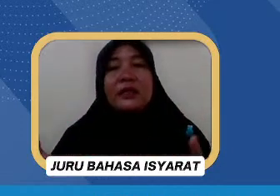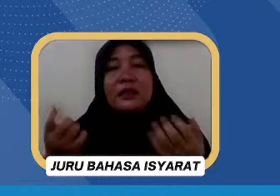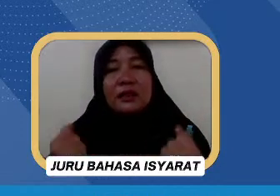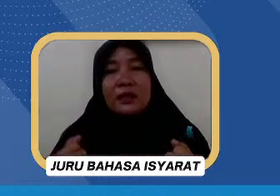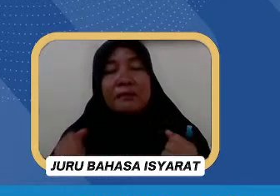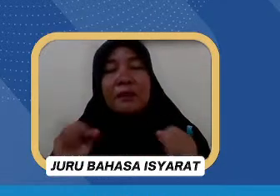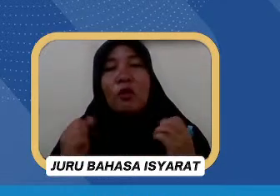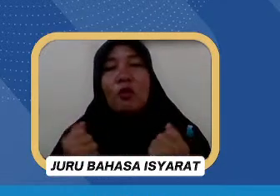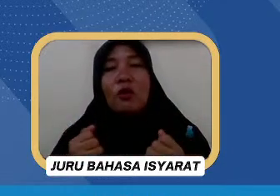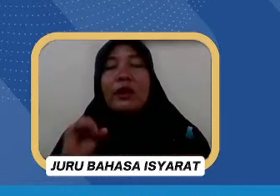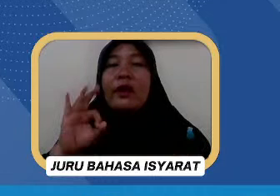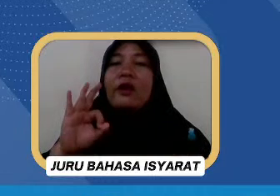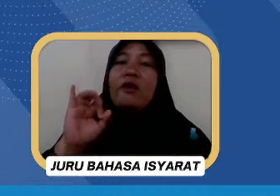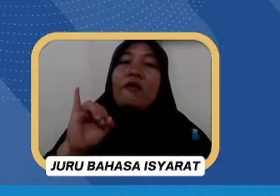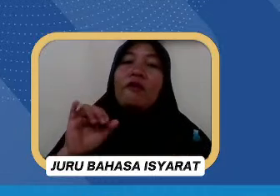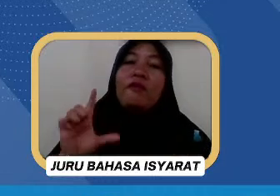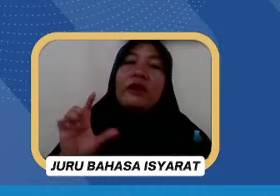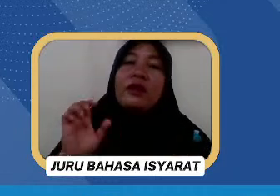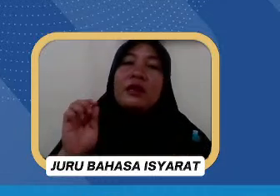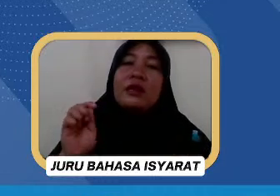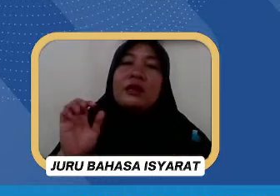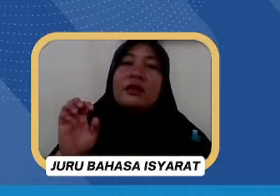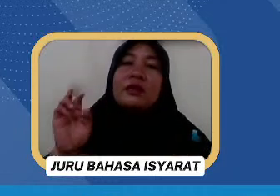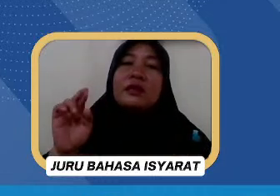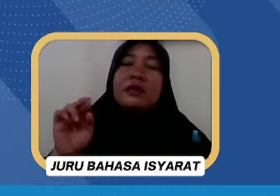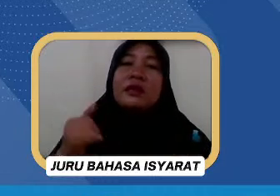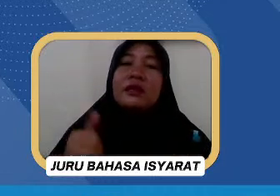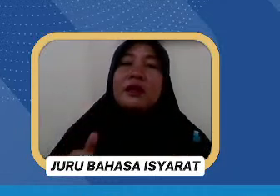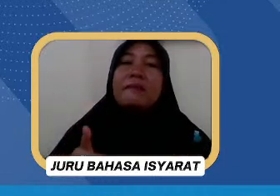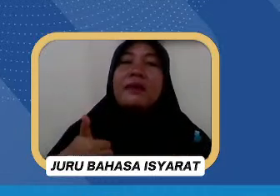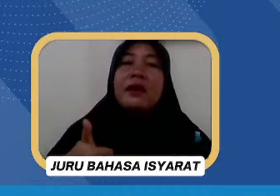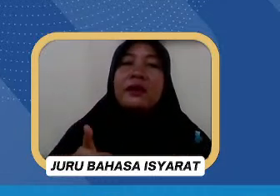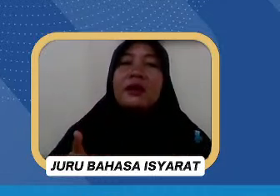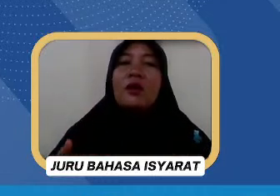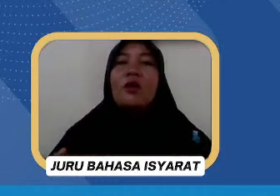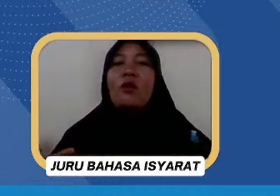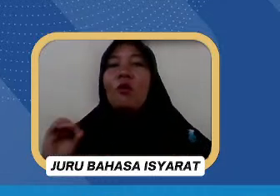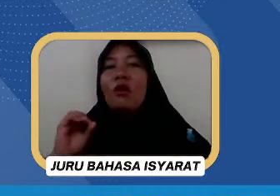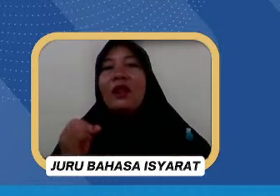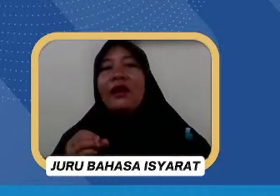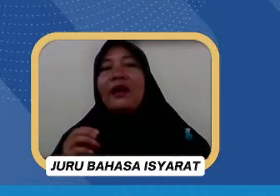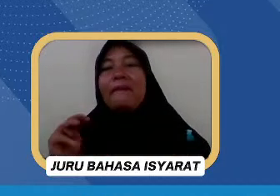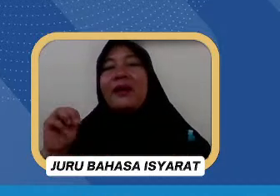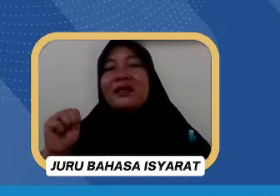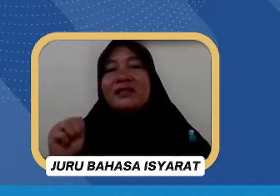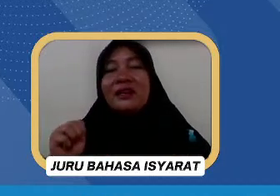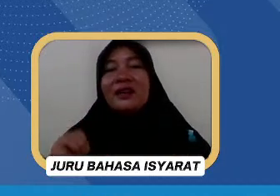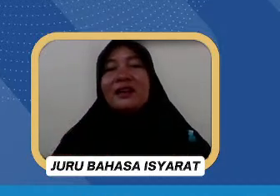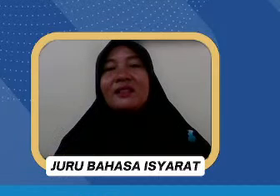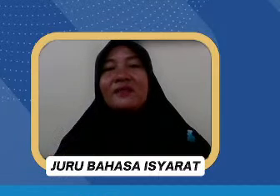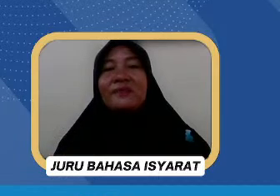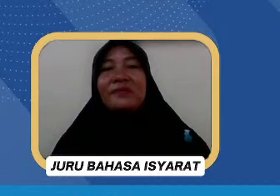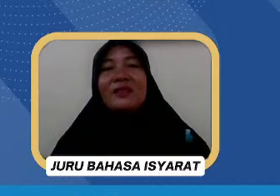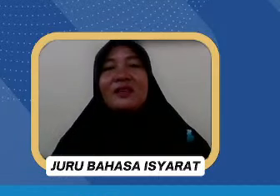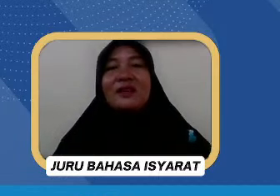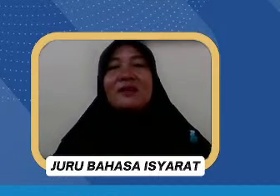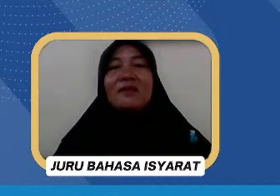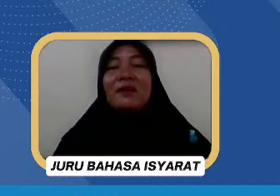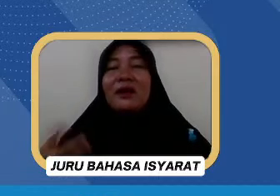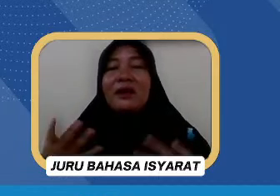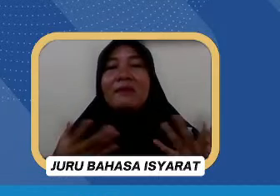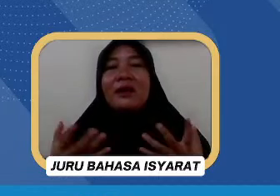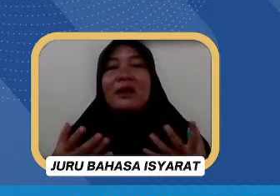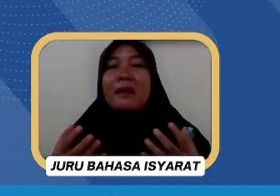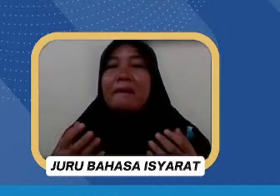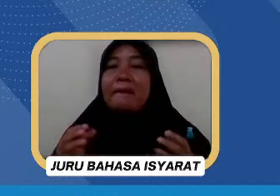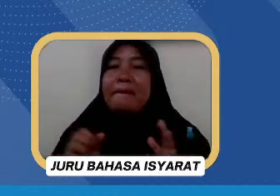bagaimana prinsip yang dapat dipegang agar tetap teguh pada nilai budaya Pancasila. Begitu Pak